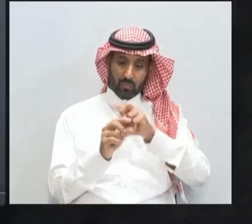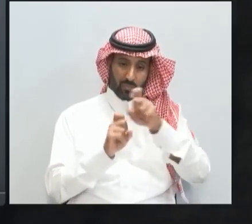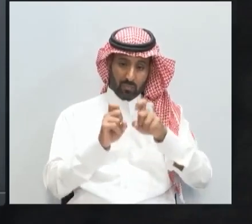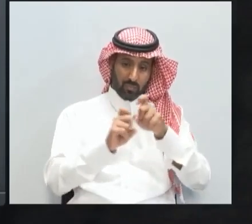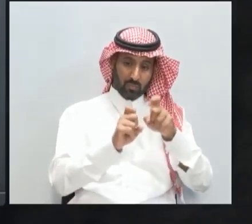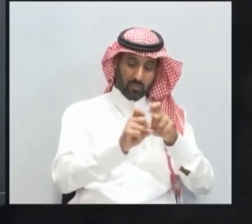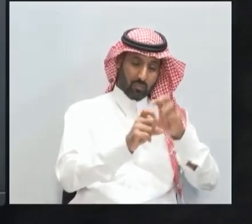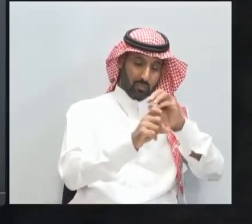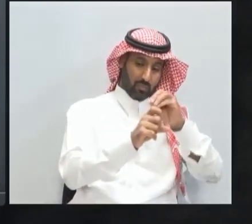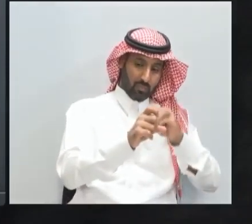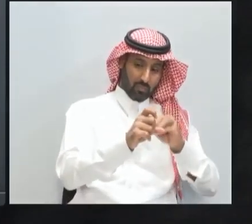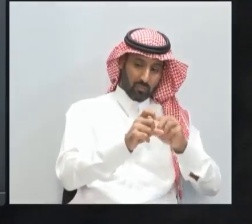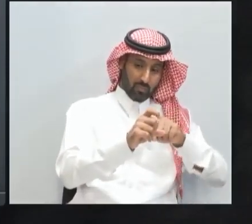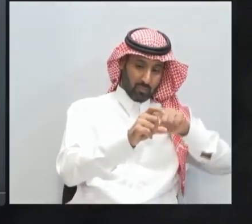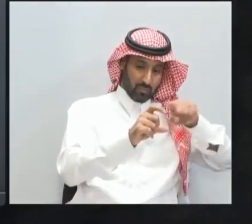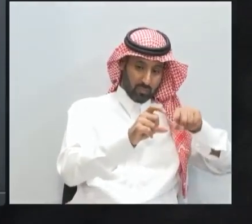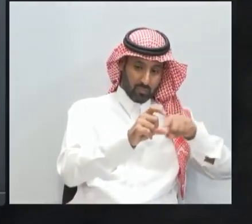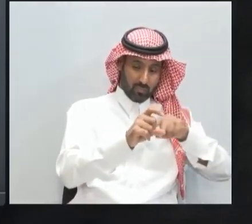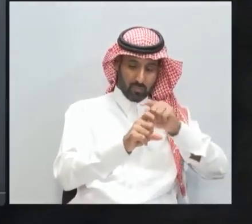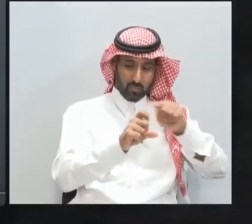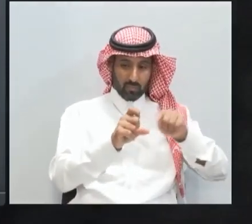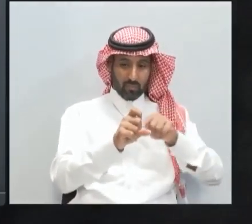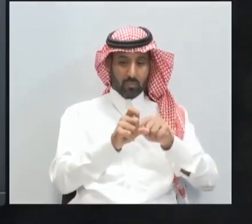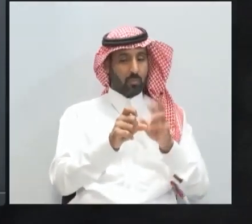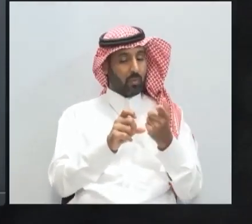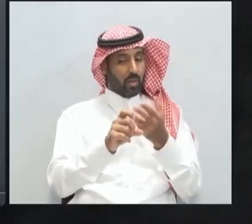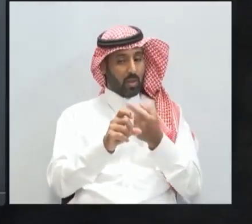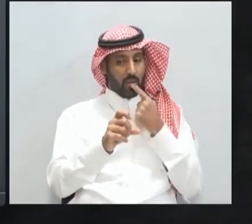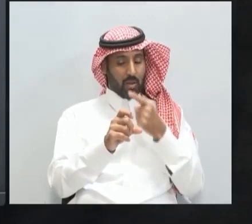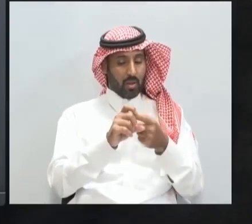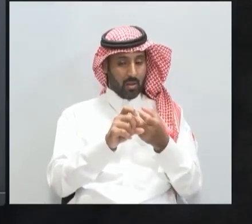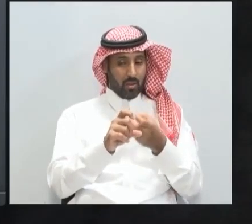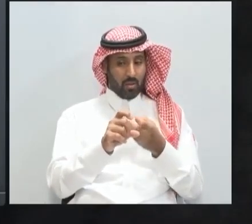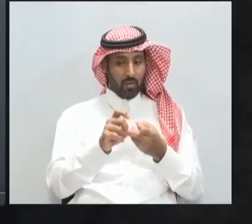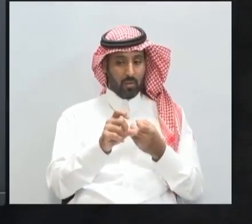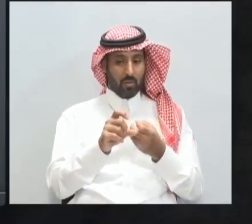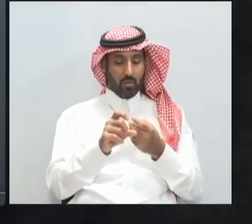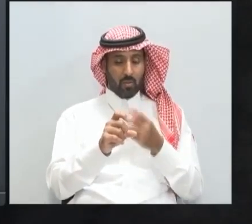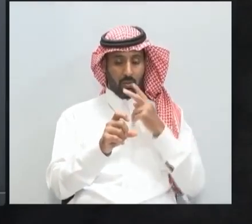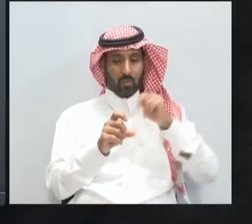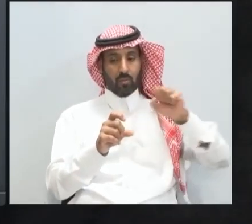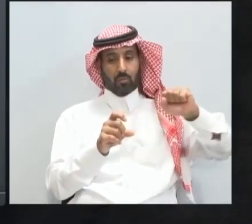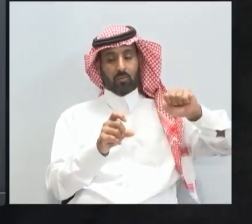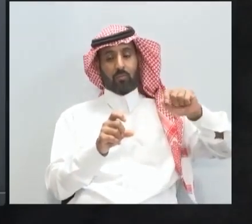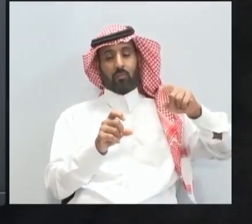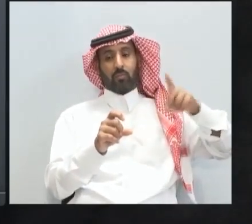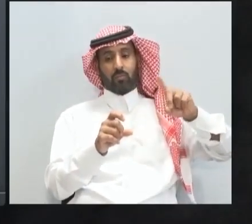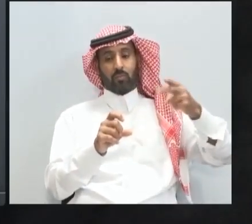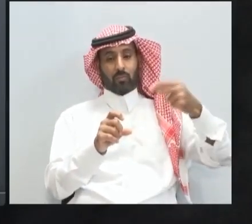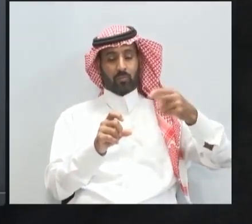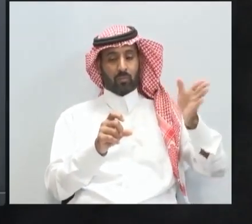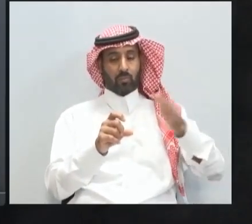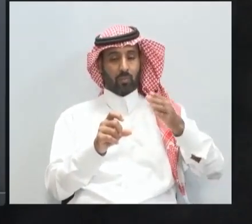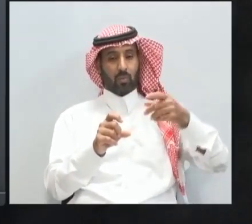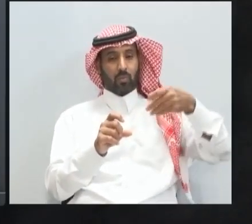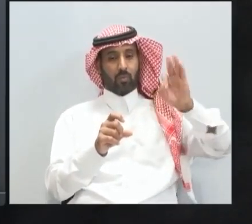سوف تحدث على داخل داخل الغشاء ما هي النواقل التي نتجت معنا نتج معنا الناد اتش والفات اتش